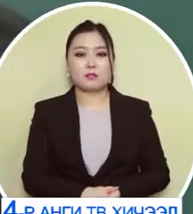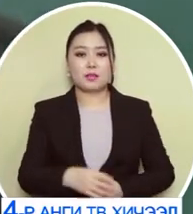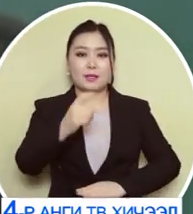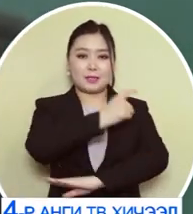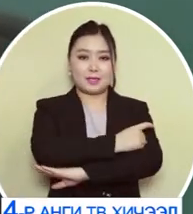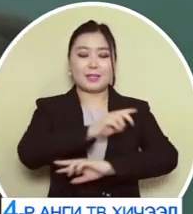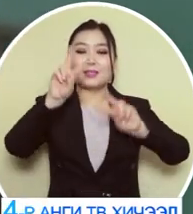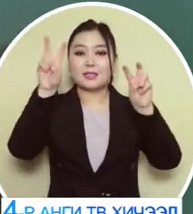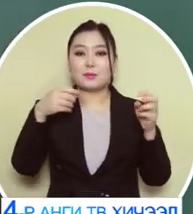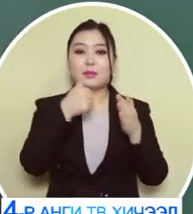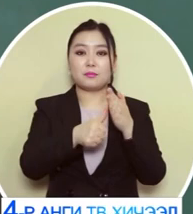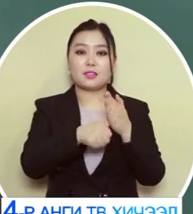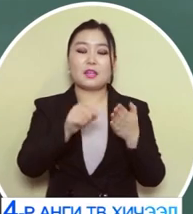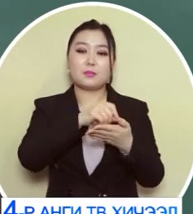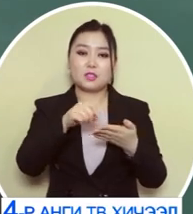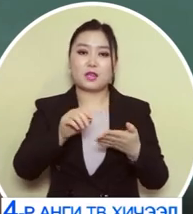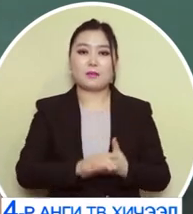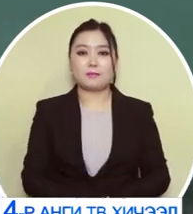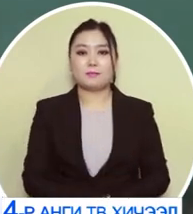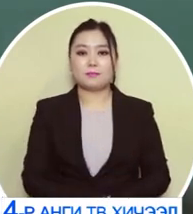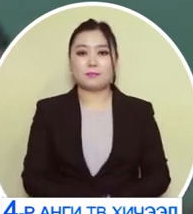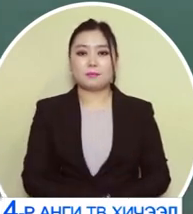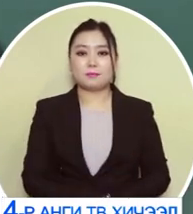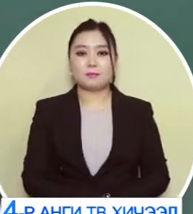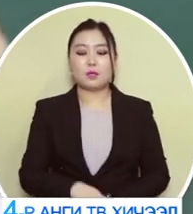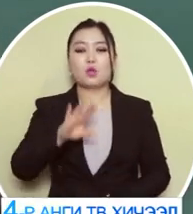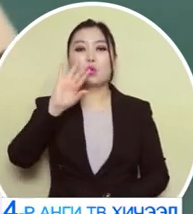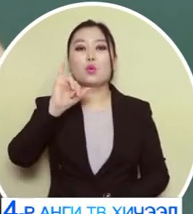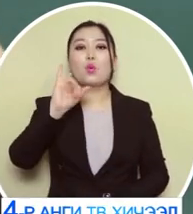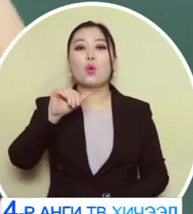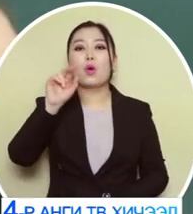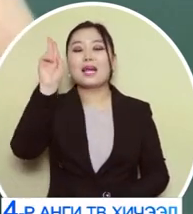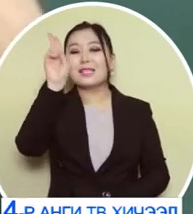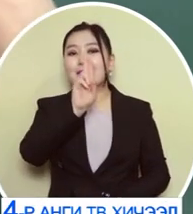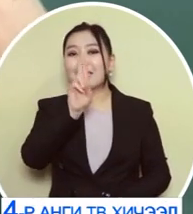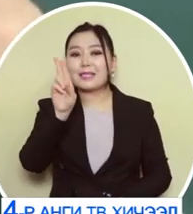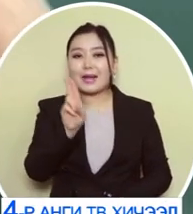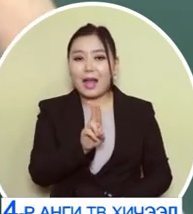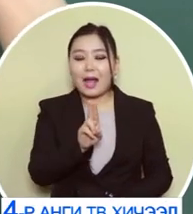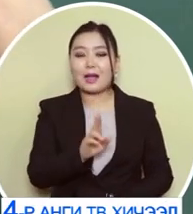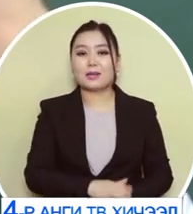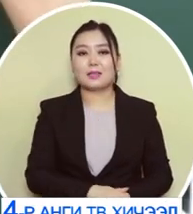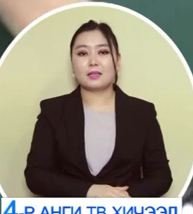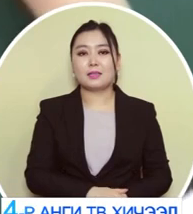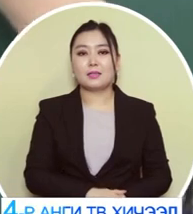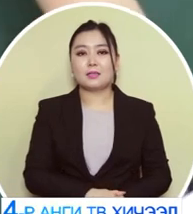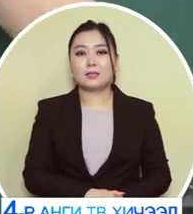Сабақтың тақырыбын қояйық. Электрді нелер өткізуі мүмкін?